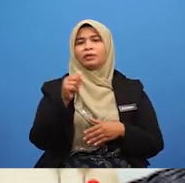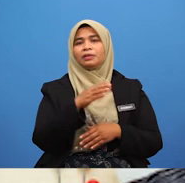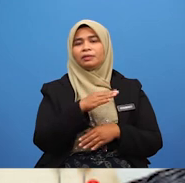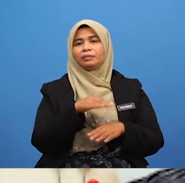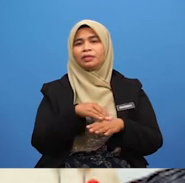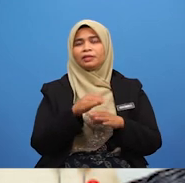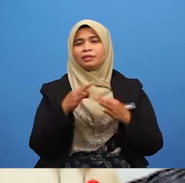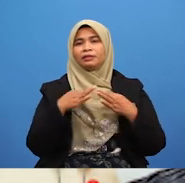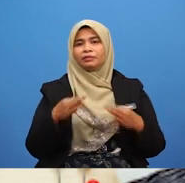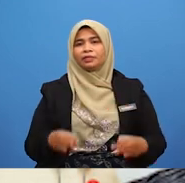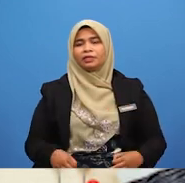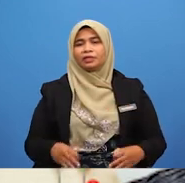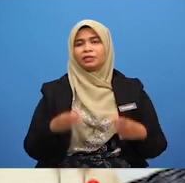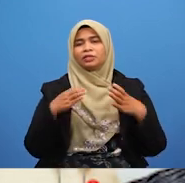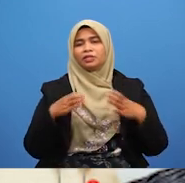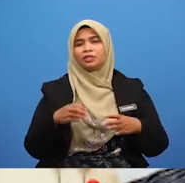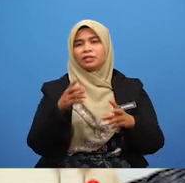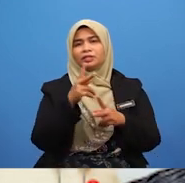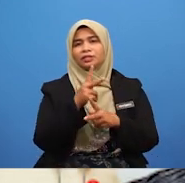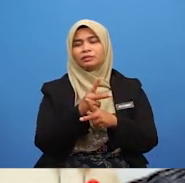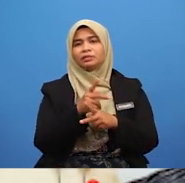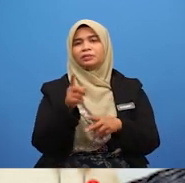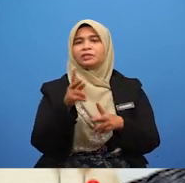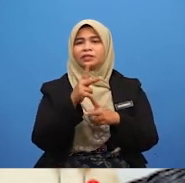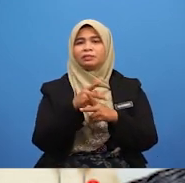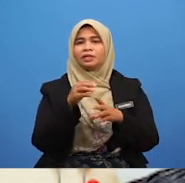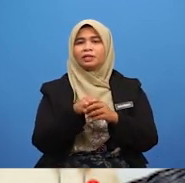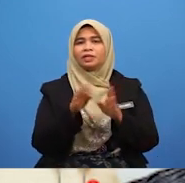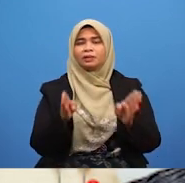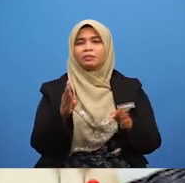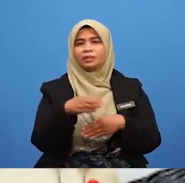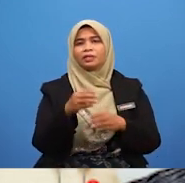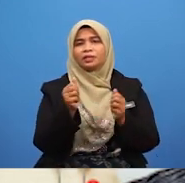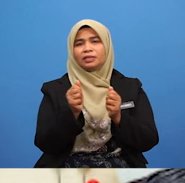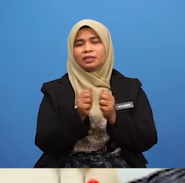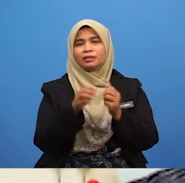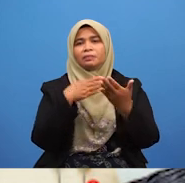pula, simpan di dalam bekas jahitan dengan baik.